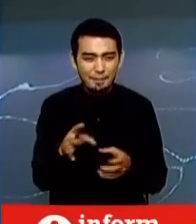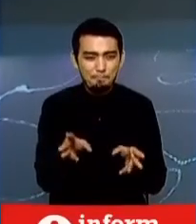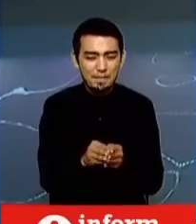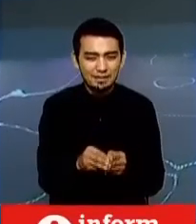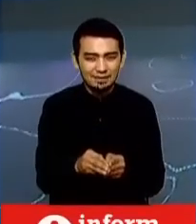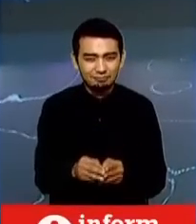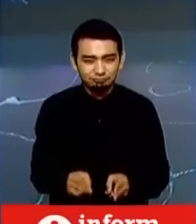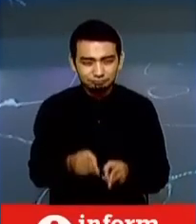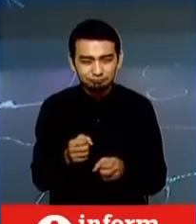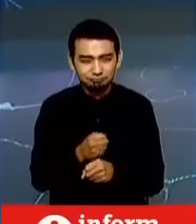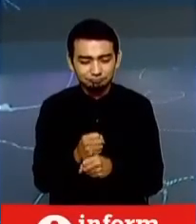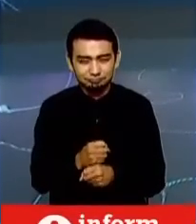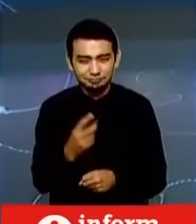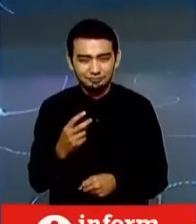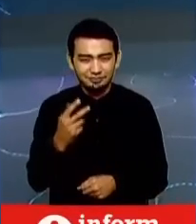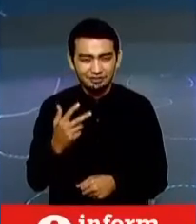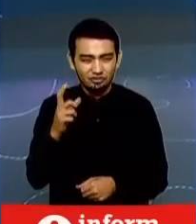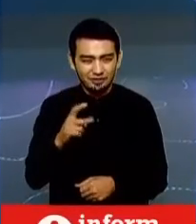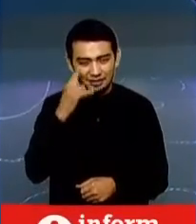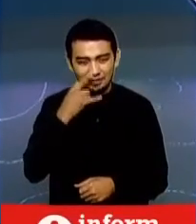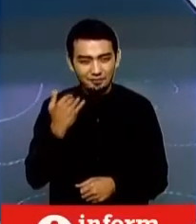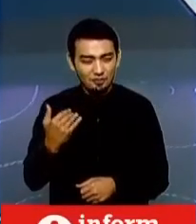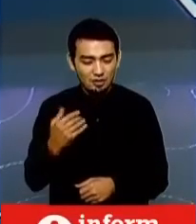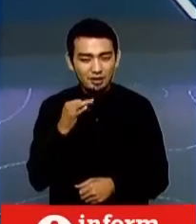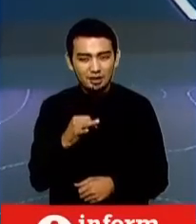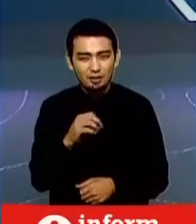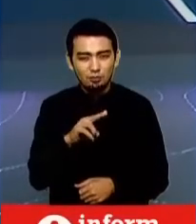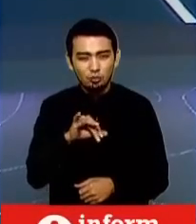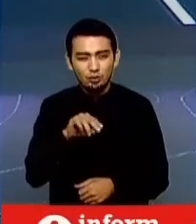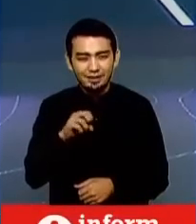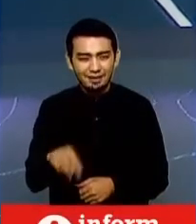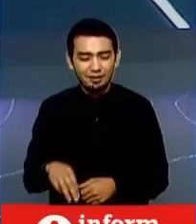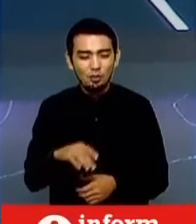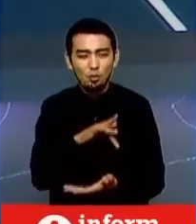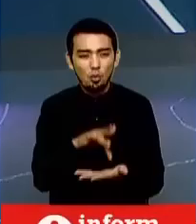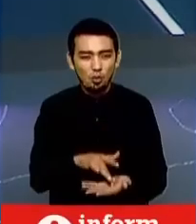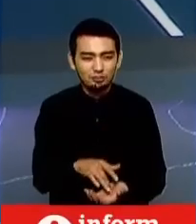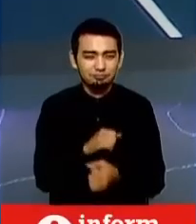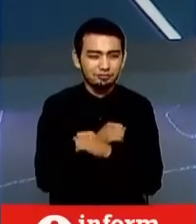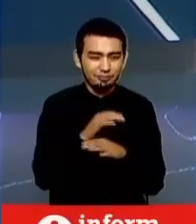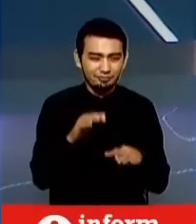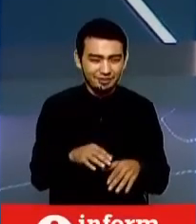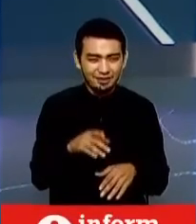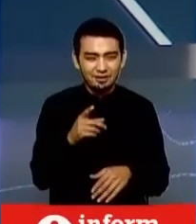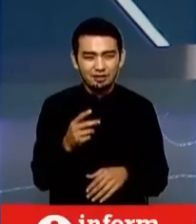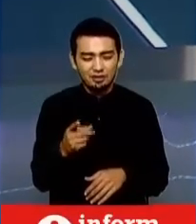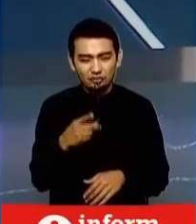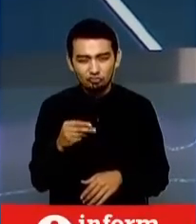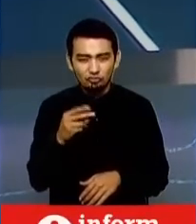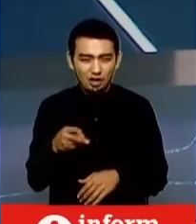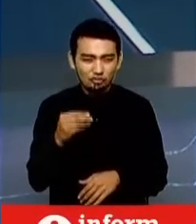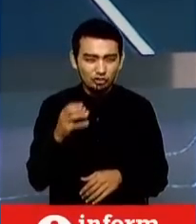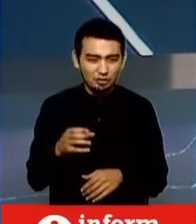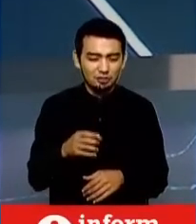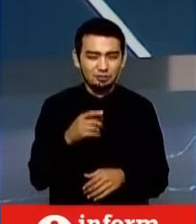бірлесіп қылмысқа барғандығы айтылуда. Күдіктілер Пхукет қаласындағы демалыс орнында әлгі азаматты бірнеше сағат бойы азаптап,